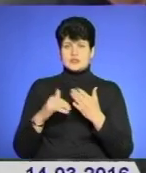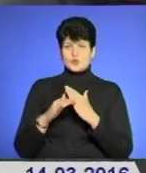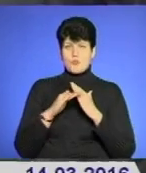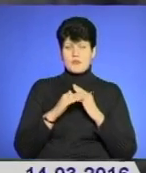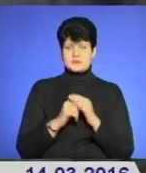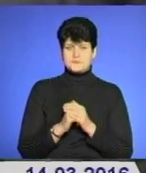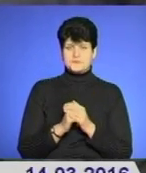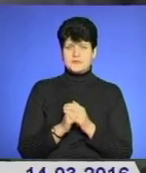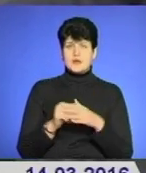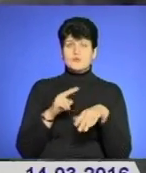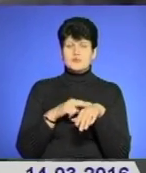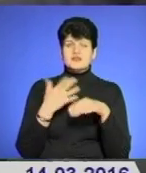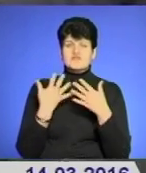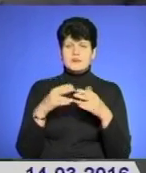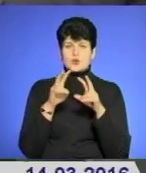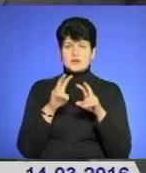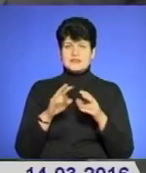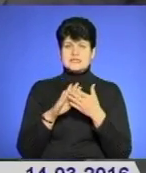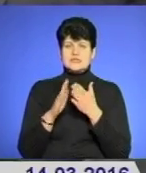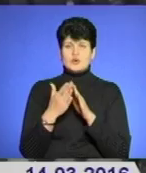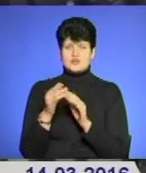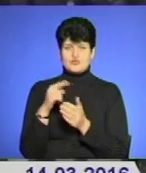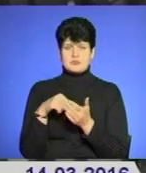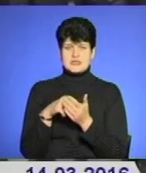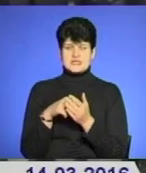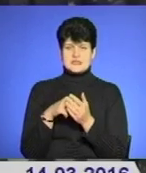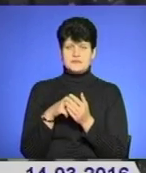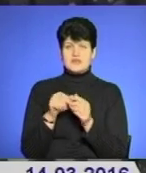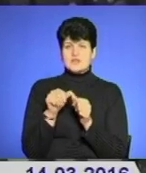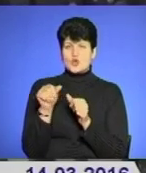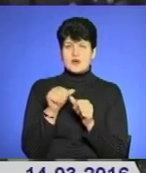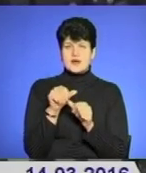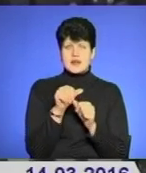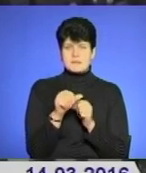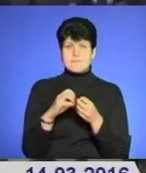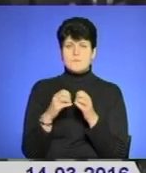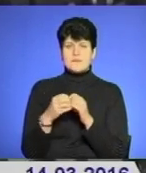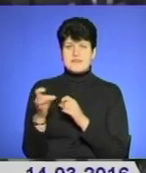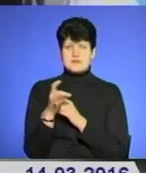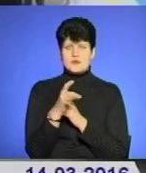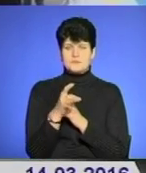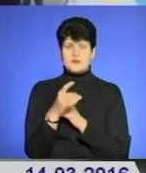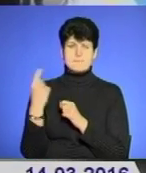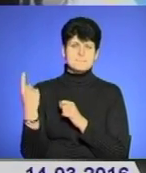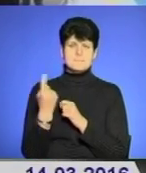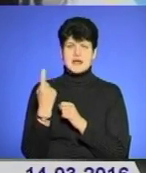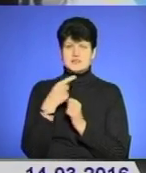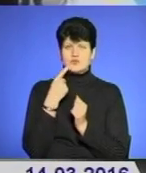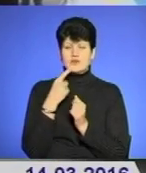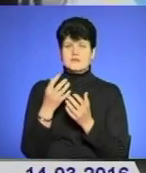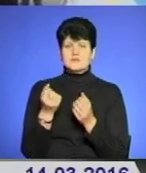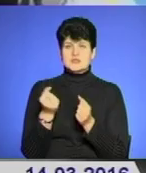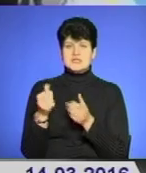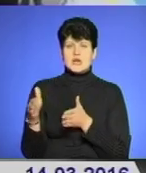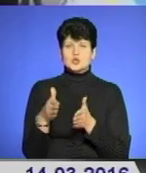допомагати. Полісмени вже проаналізували ситуацію в місті і виокремили найпроблемніші райони. Найперше, кажуть, візьмуться